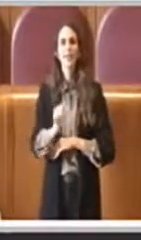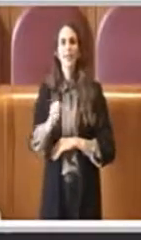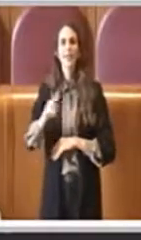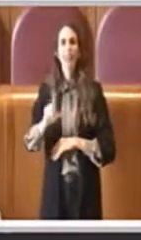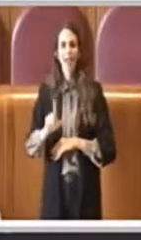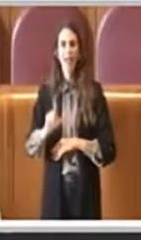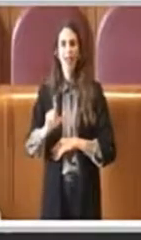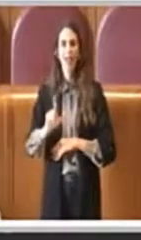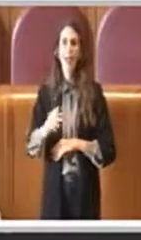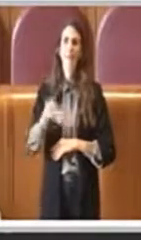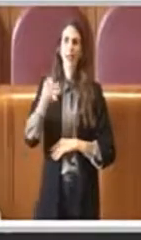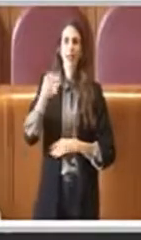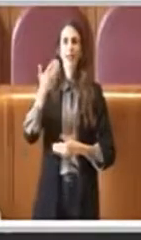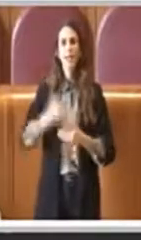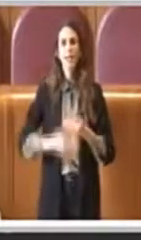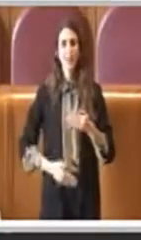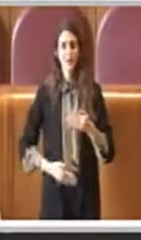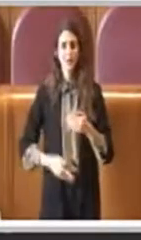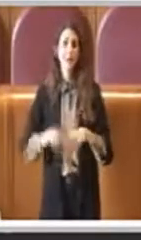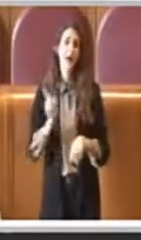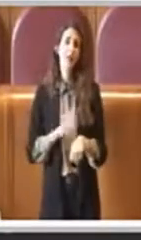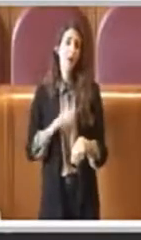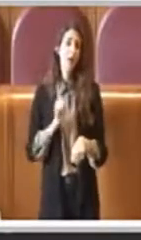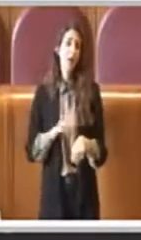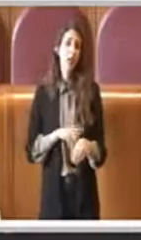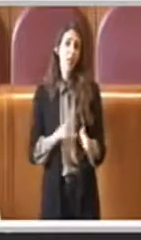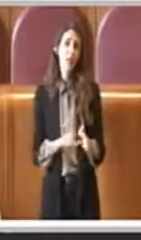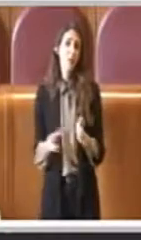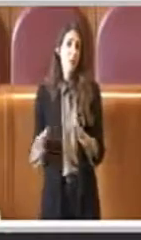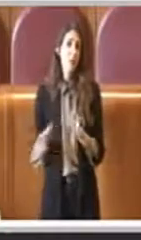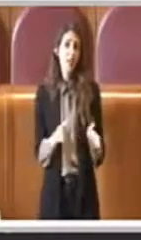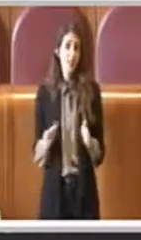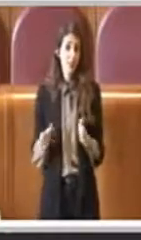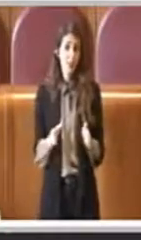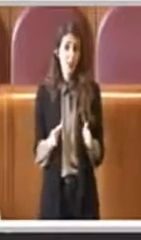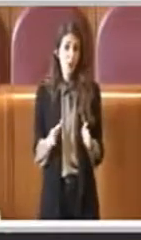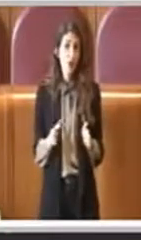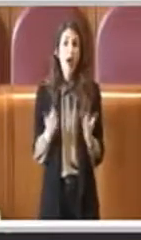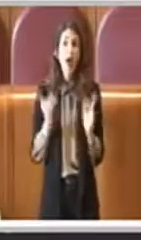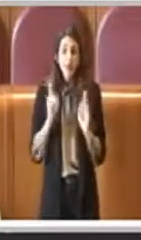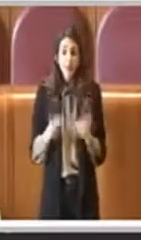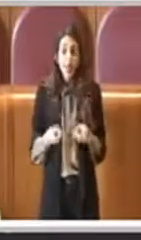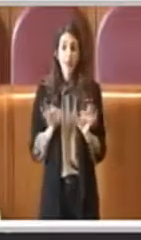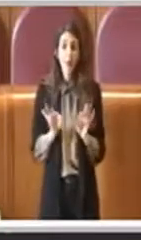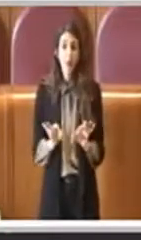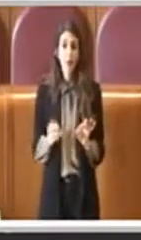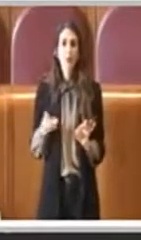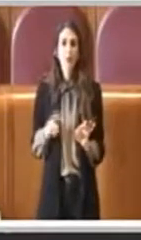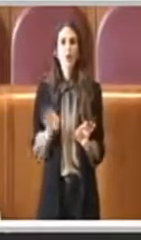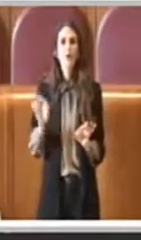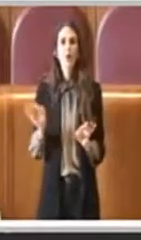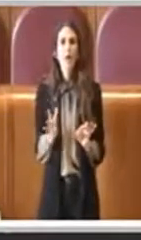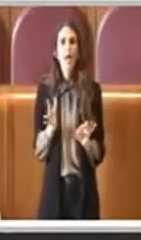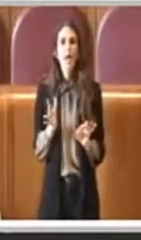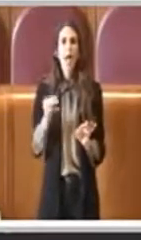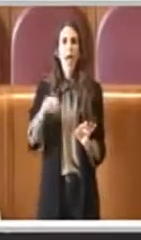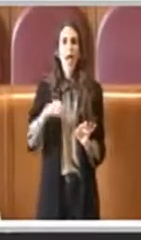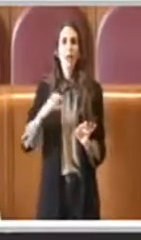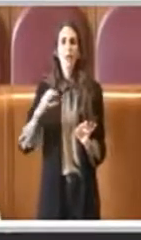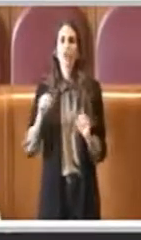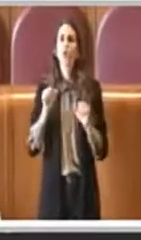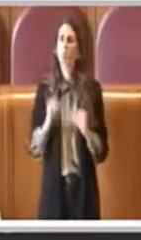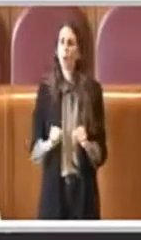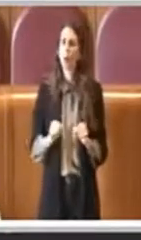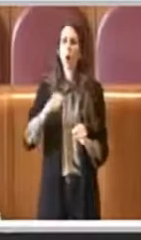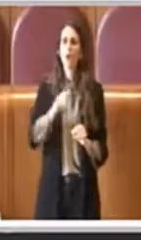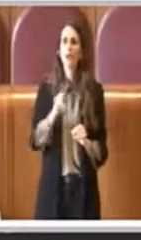rispetto al tempo della prestazione, e non può che essere altrimenti, perché se non fosse limitata al tempo della prestazione vorrebbe dire che l'NCC